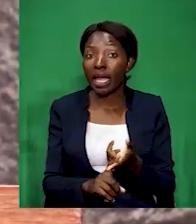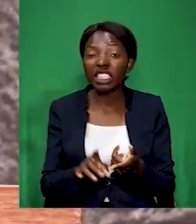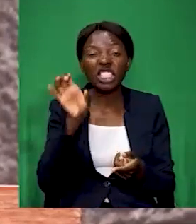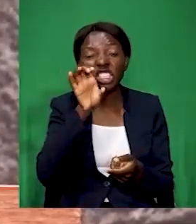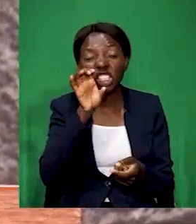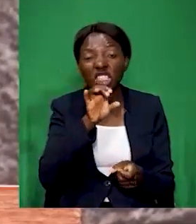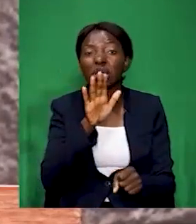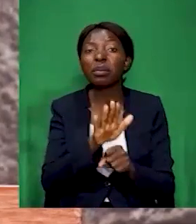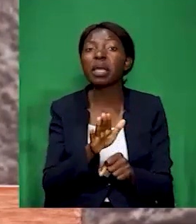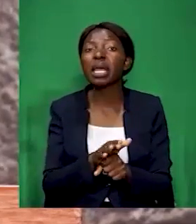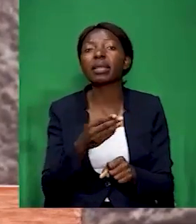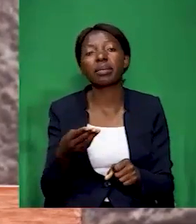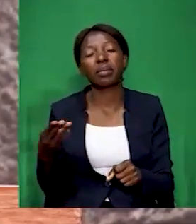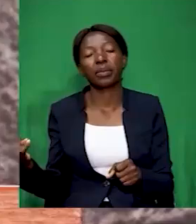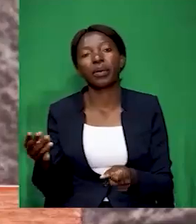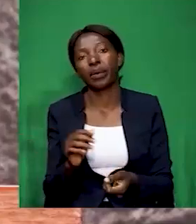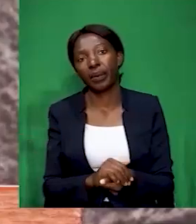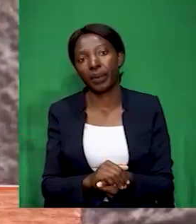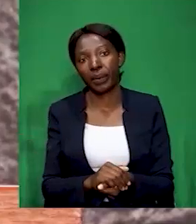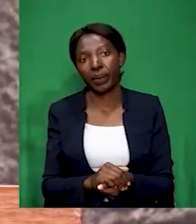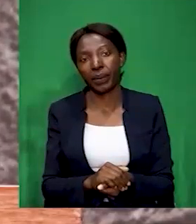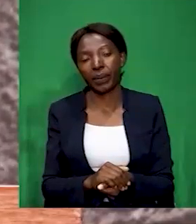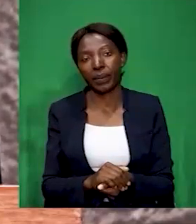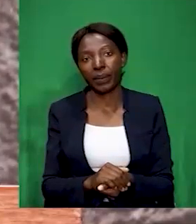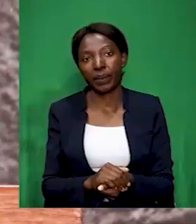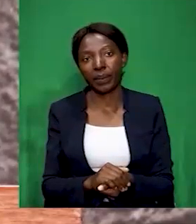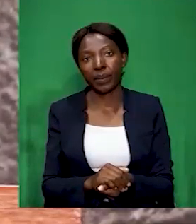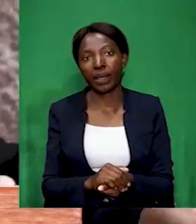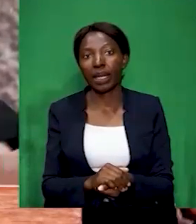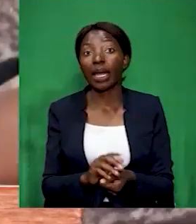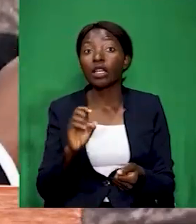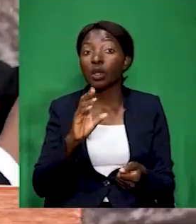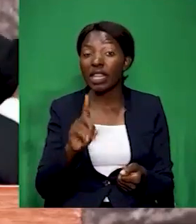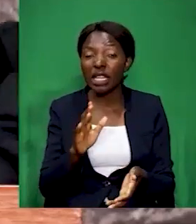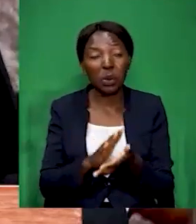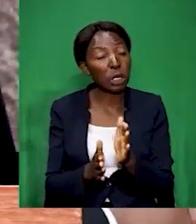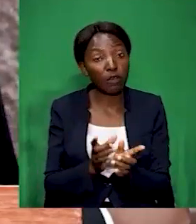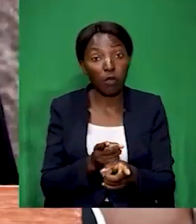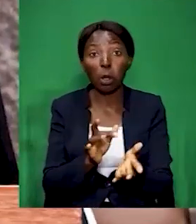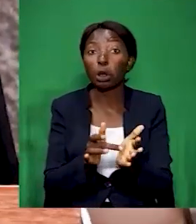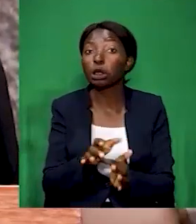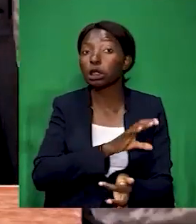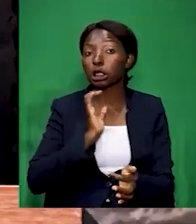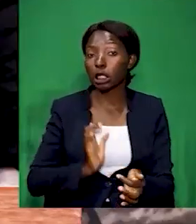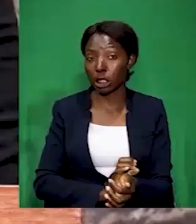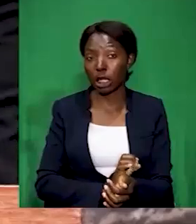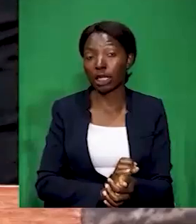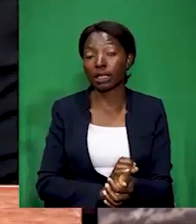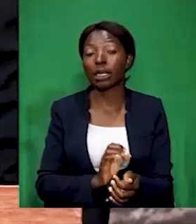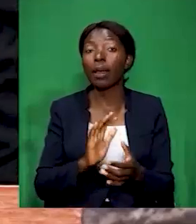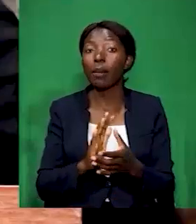deceiver. Chaizviitira kwakuri kunyengera vanhu. Kuti vasaenda kumweya kwazvokwadi.